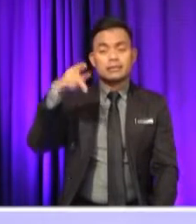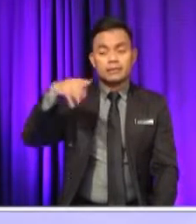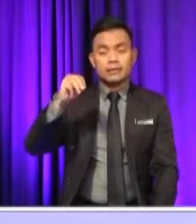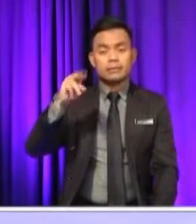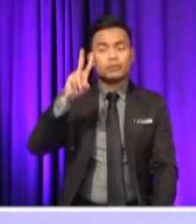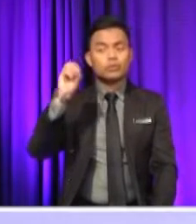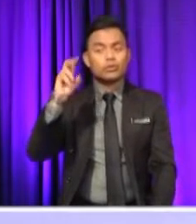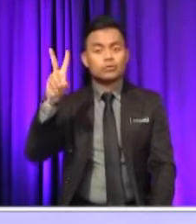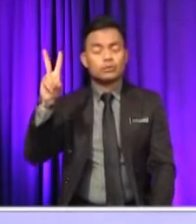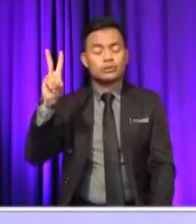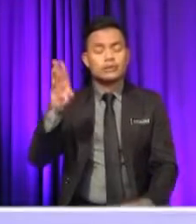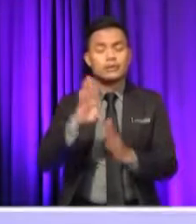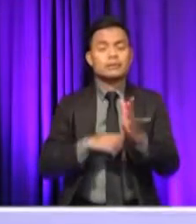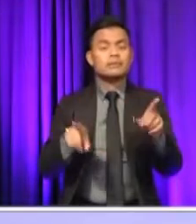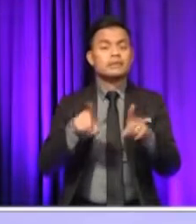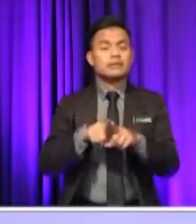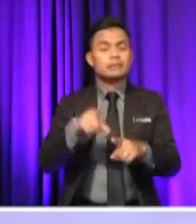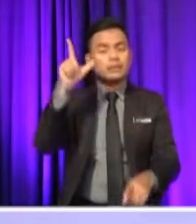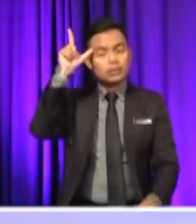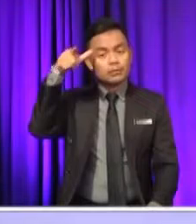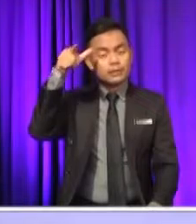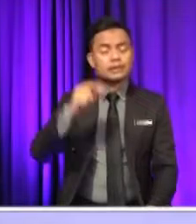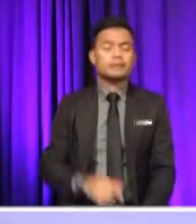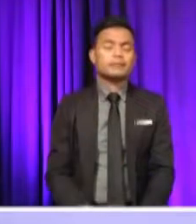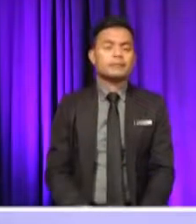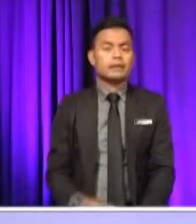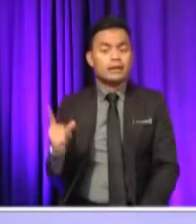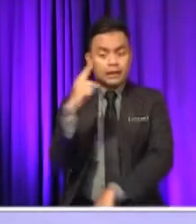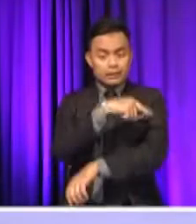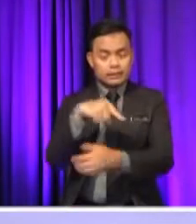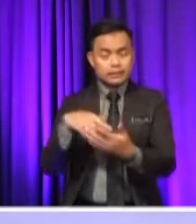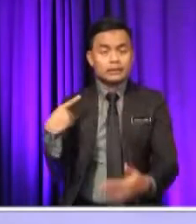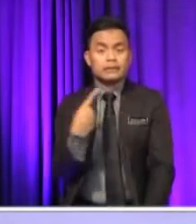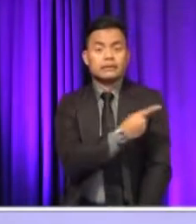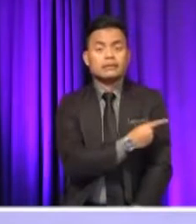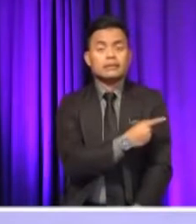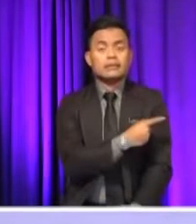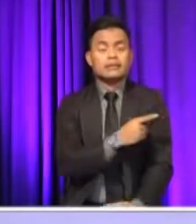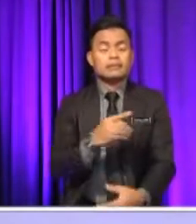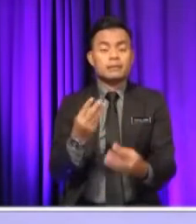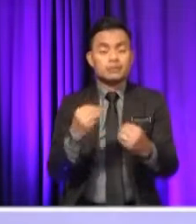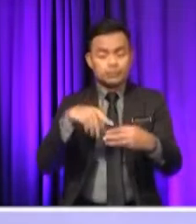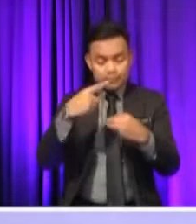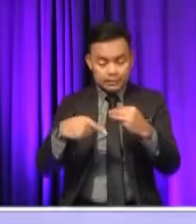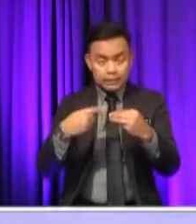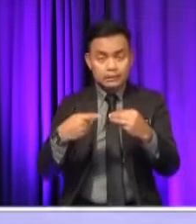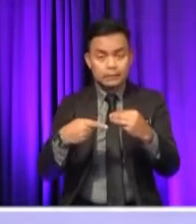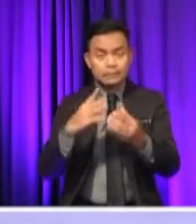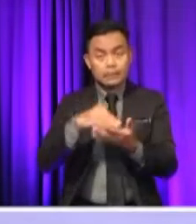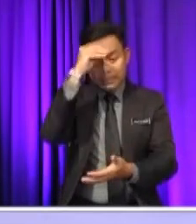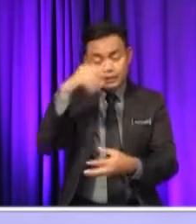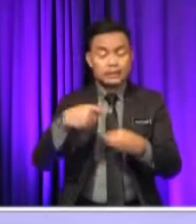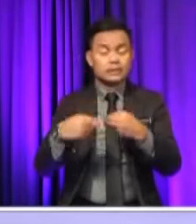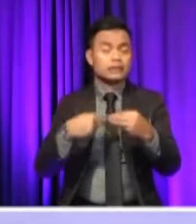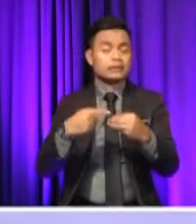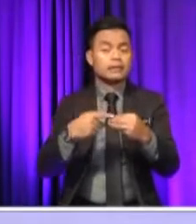Hakim. Baiklah, hari ini kita nak belajar tentang pengajian kejuruteraan mekanikal bersama dengan cikgu kita.